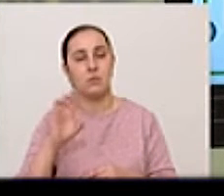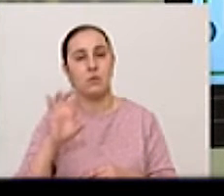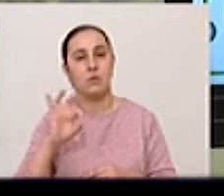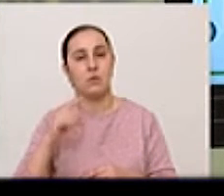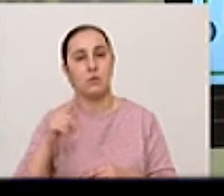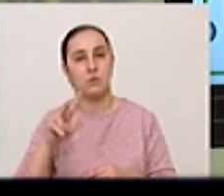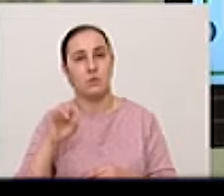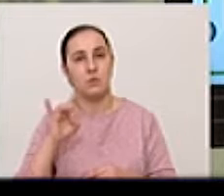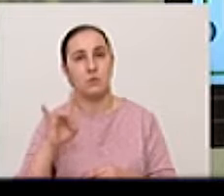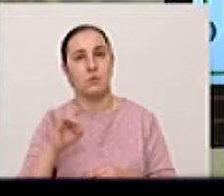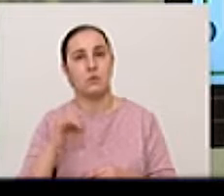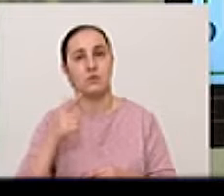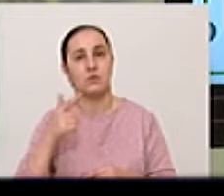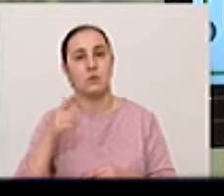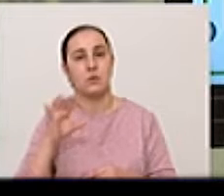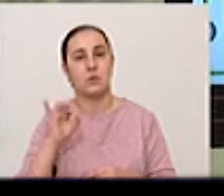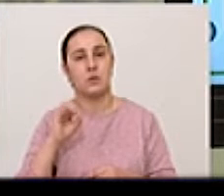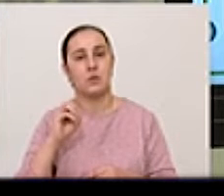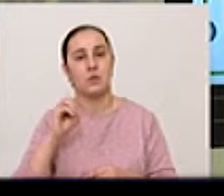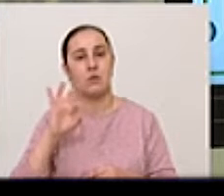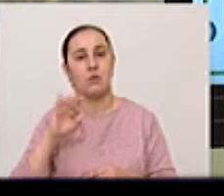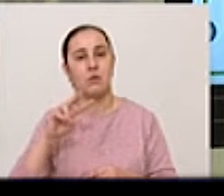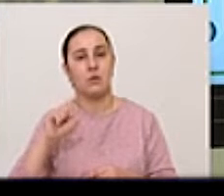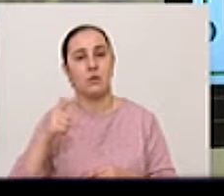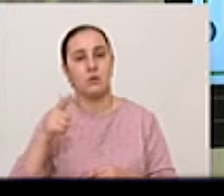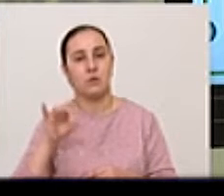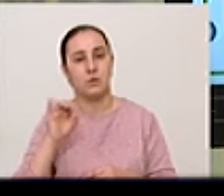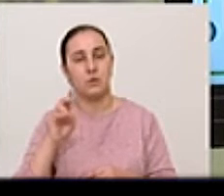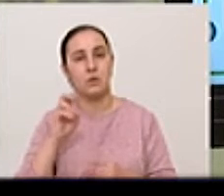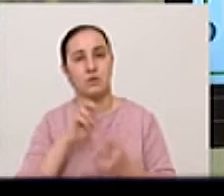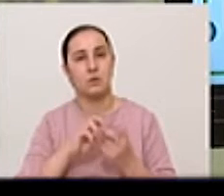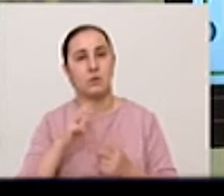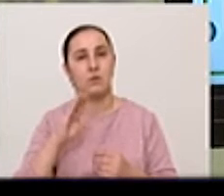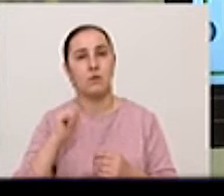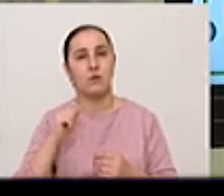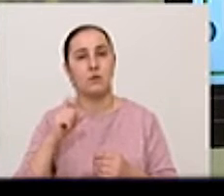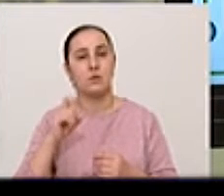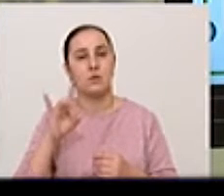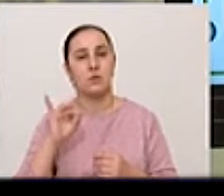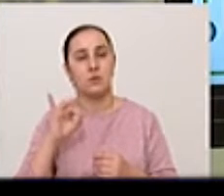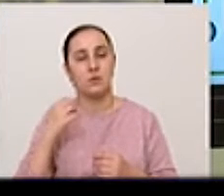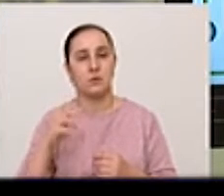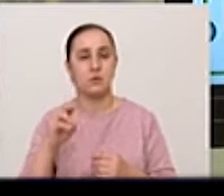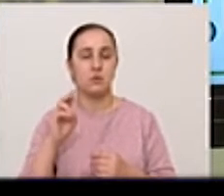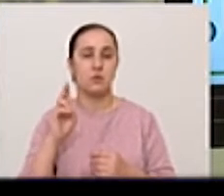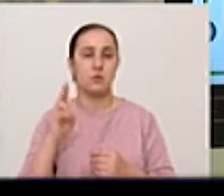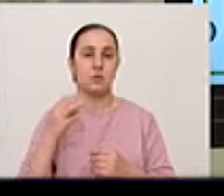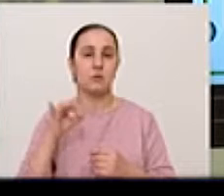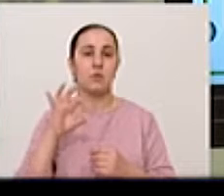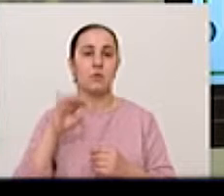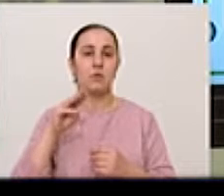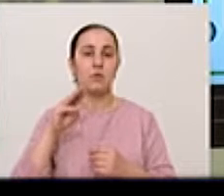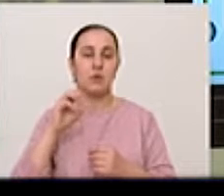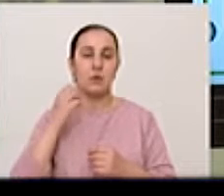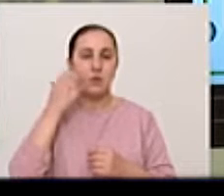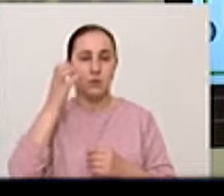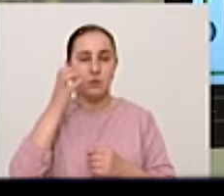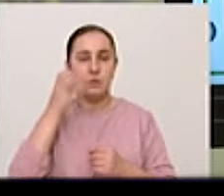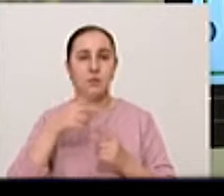bog'lar, dialogik qidiruv, faxriy, akademik, etnik